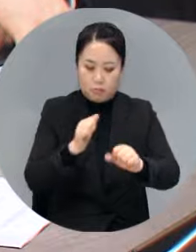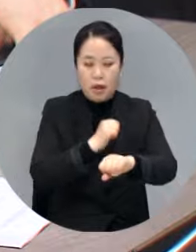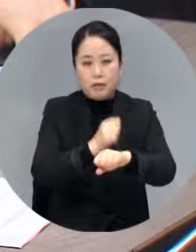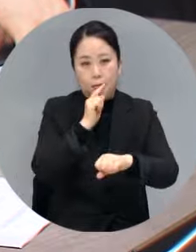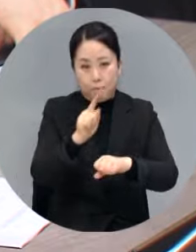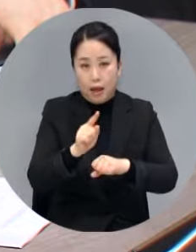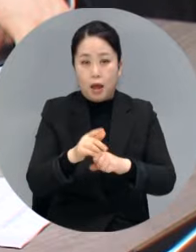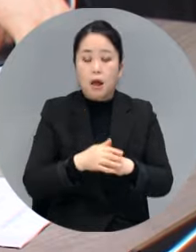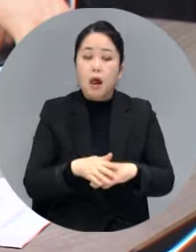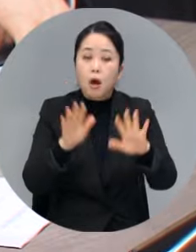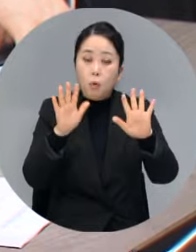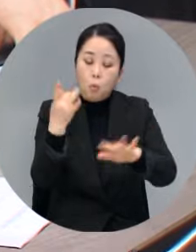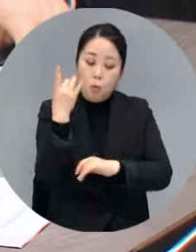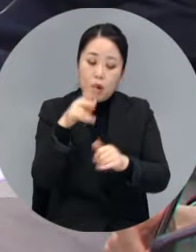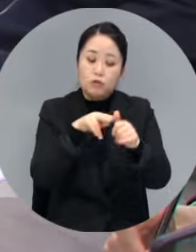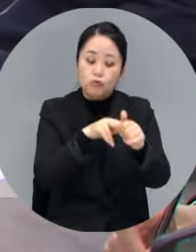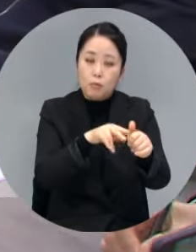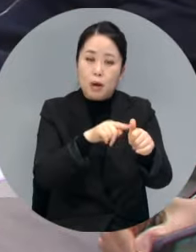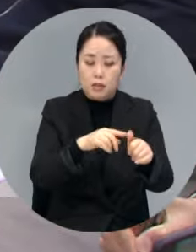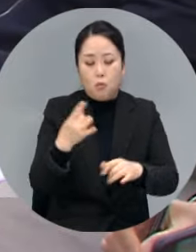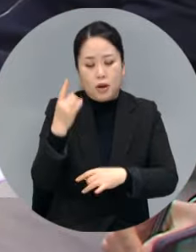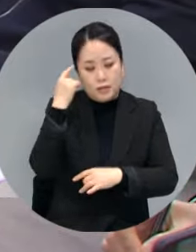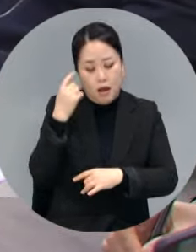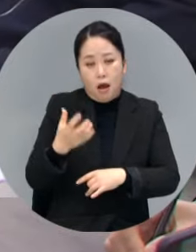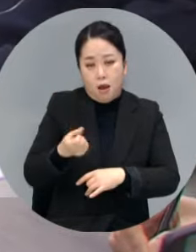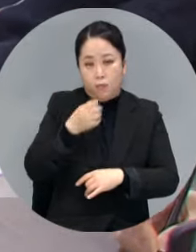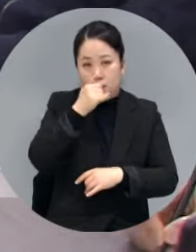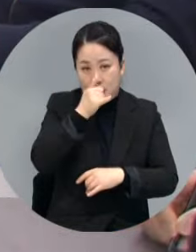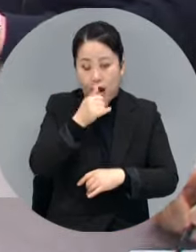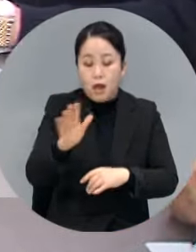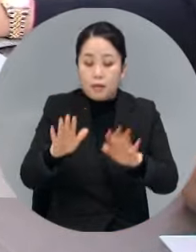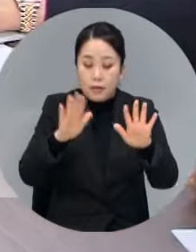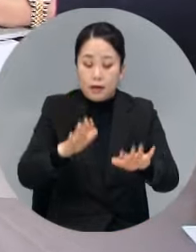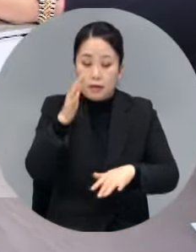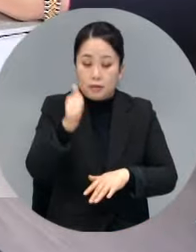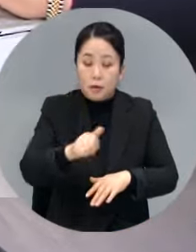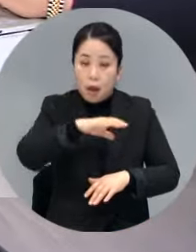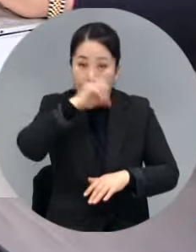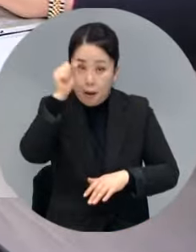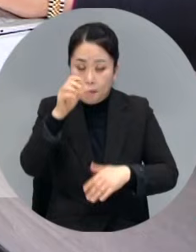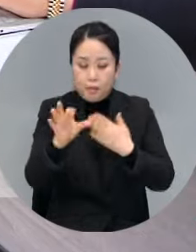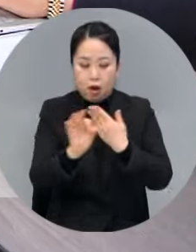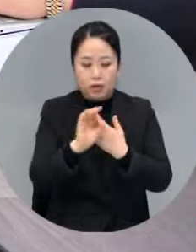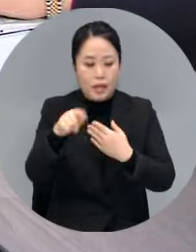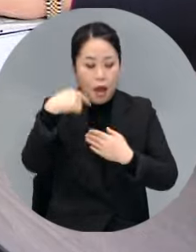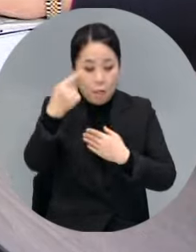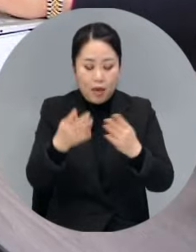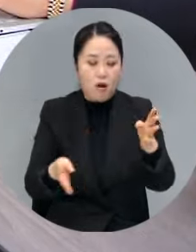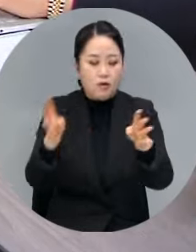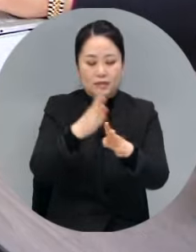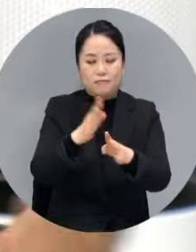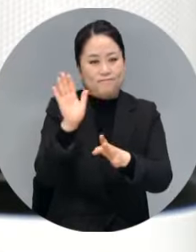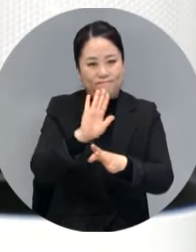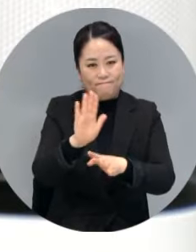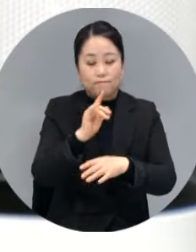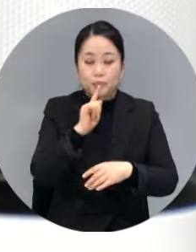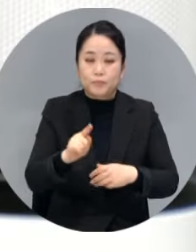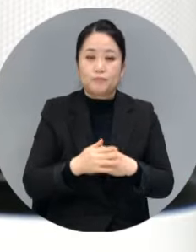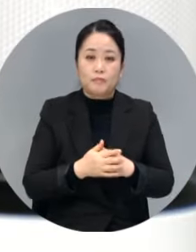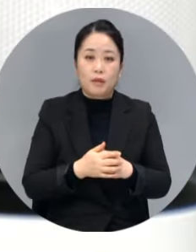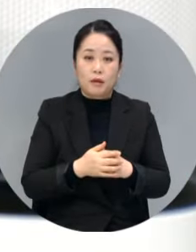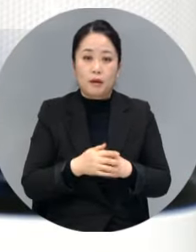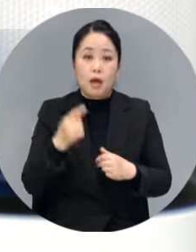부산상위회장 출마는 평소 소신이었다며 상위회장에 당선되면 연임하지 않겠다는 뜻을 밝혔습니다.